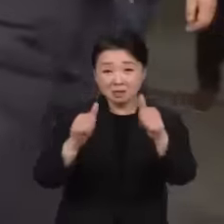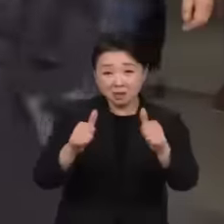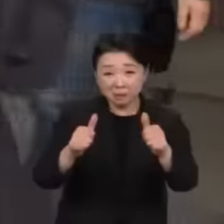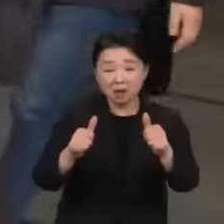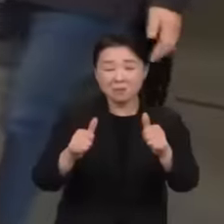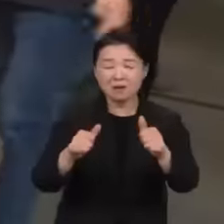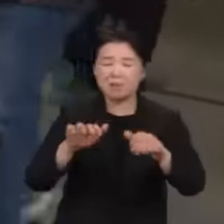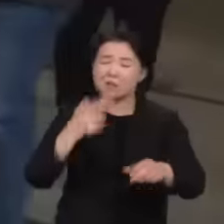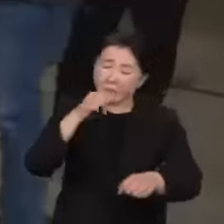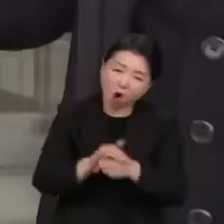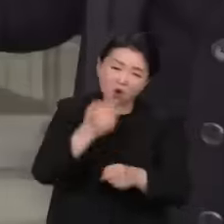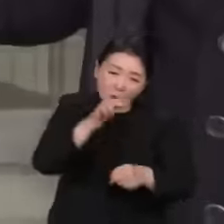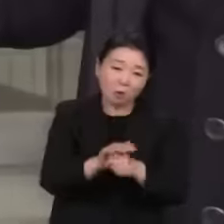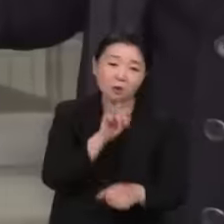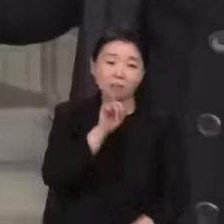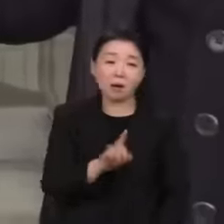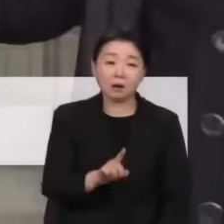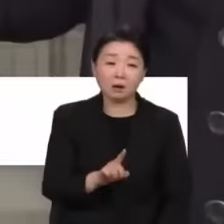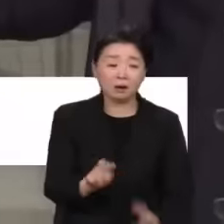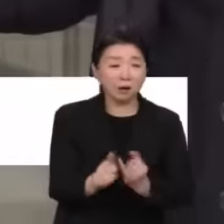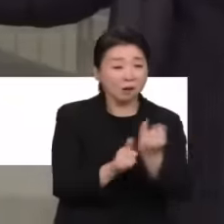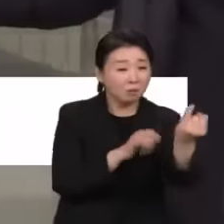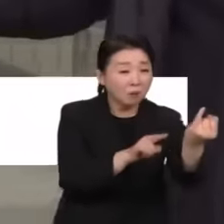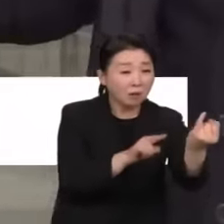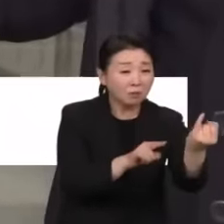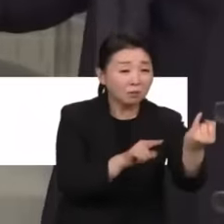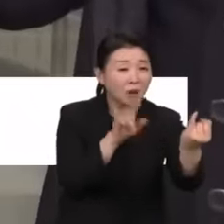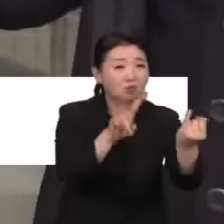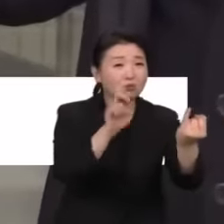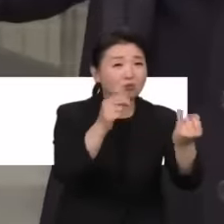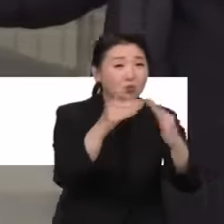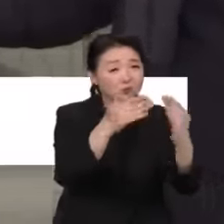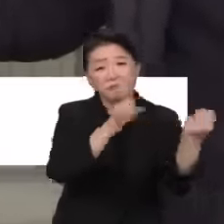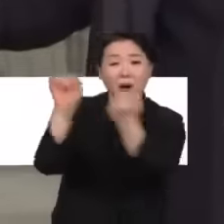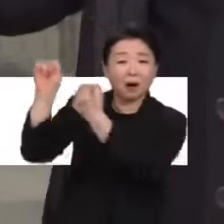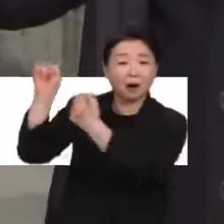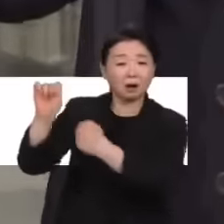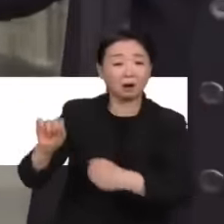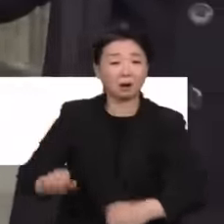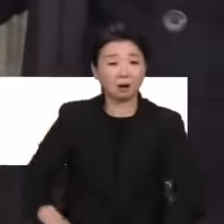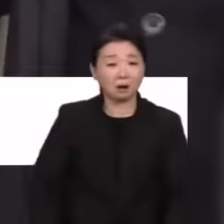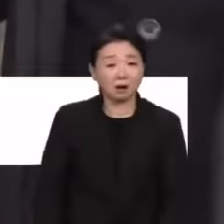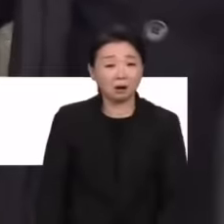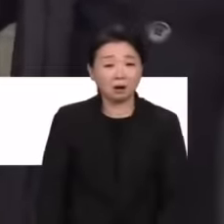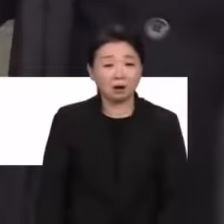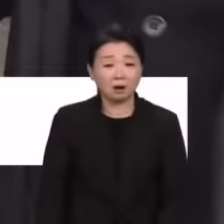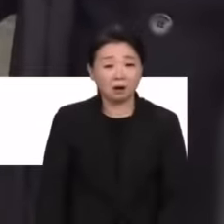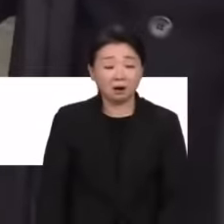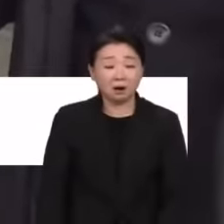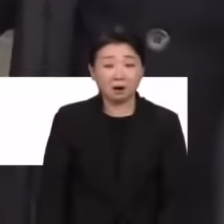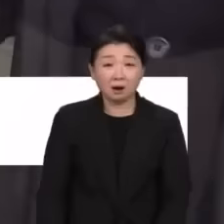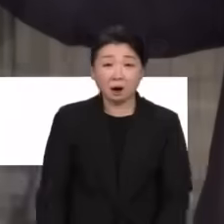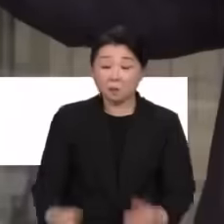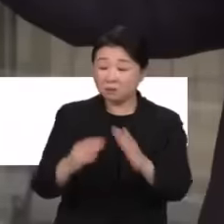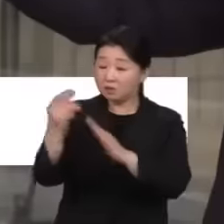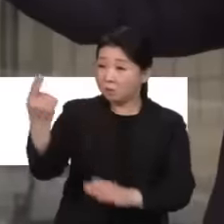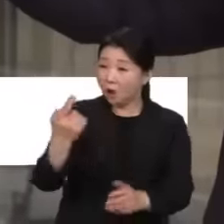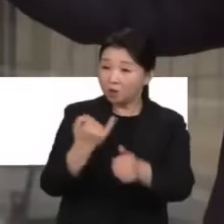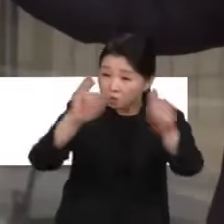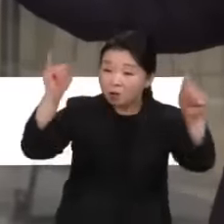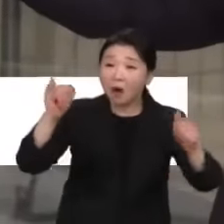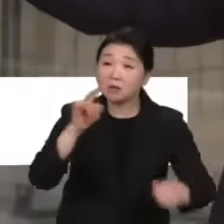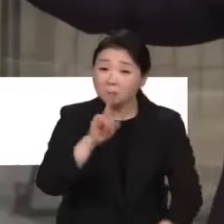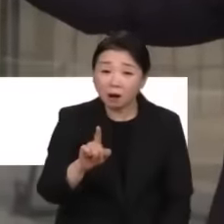아직 억울하다고 했습니다. 마누라가 22번 집을 나갔어요. 한 번 들어와서 이혼하대요. 화가